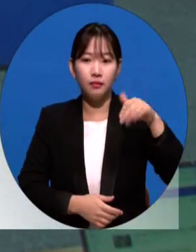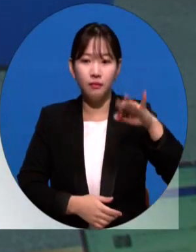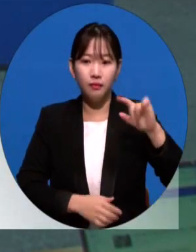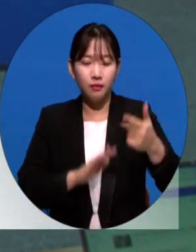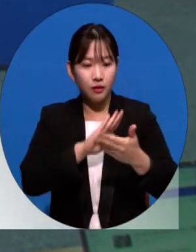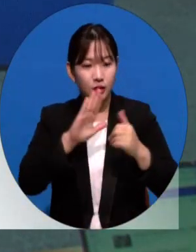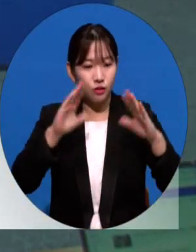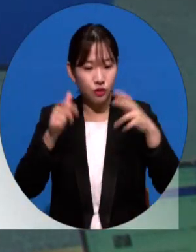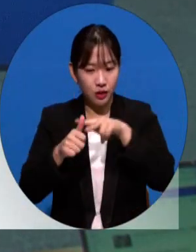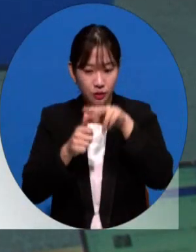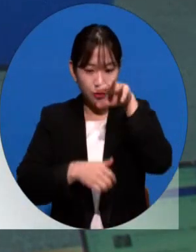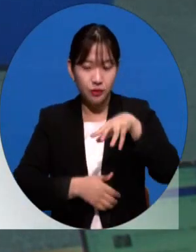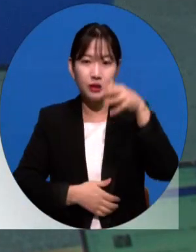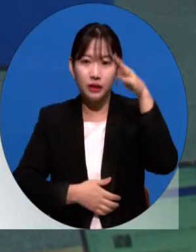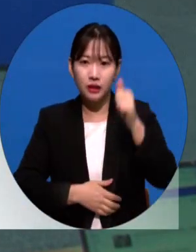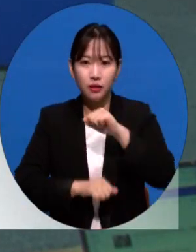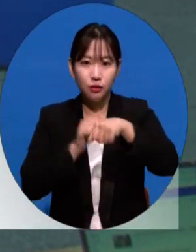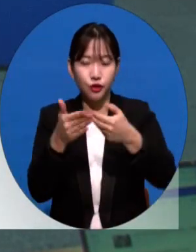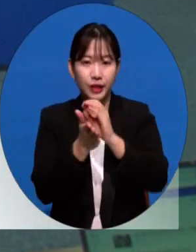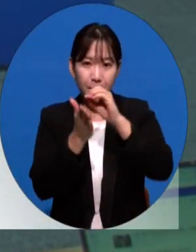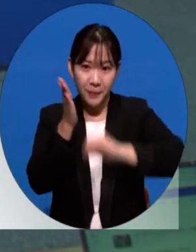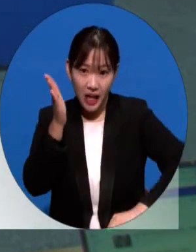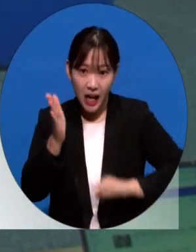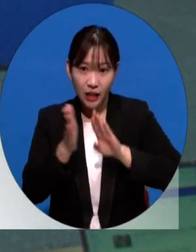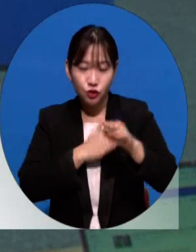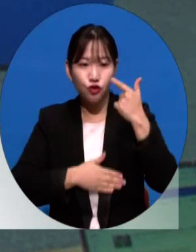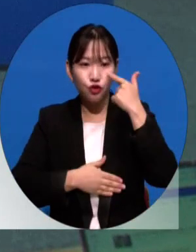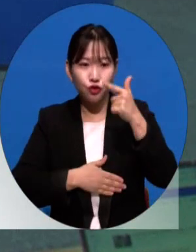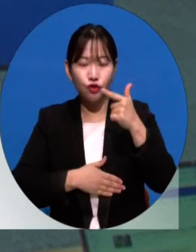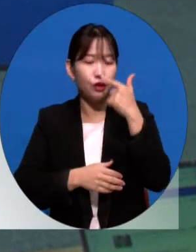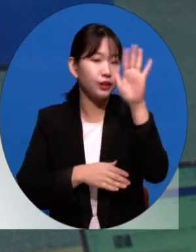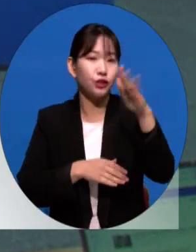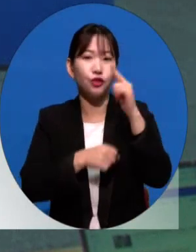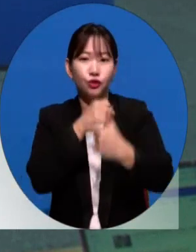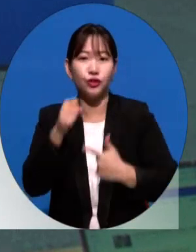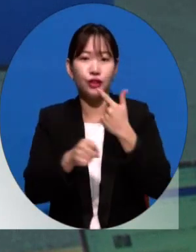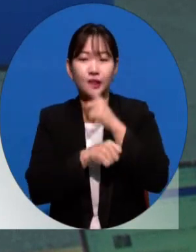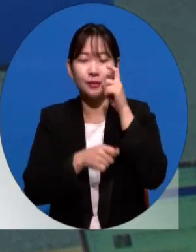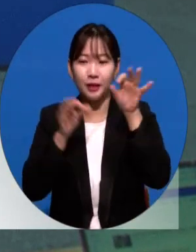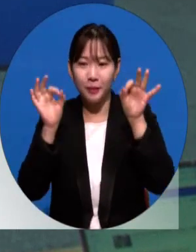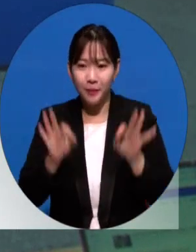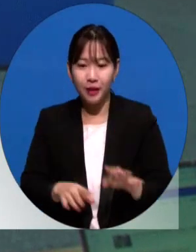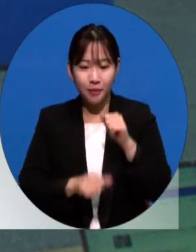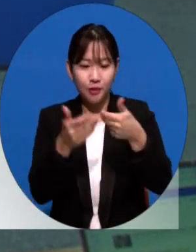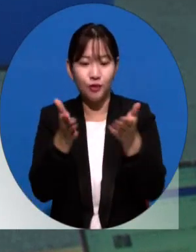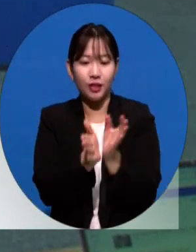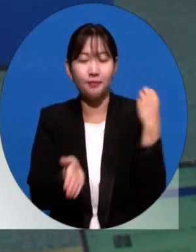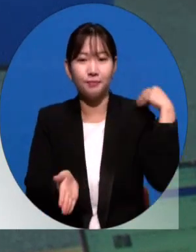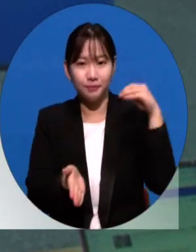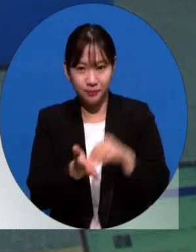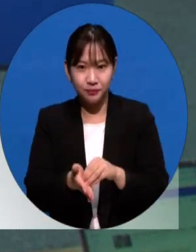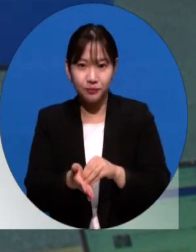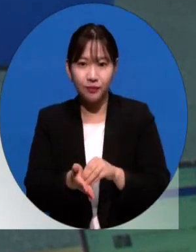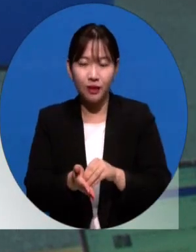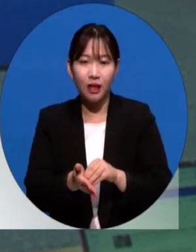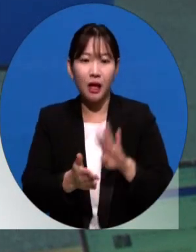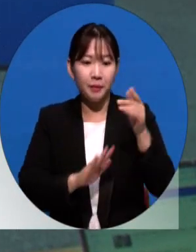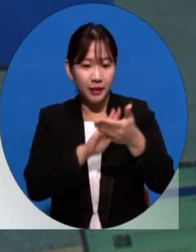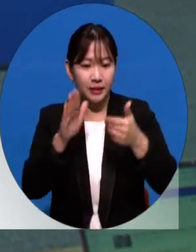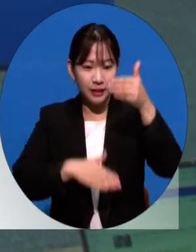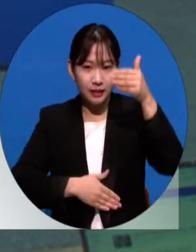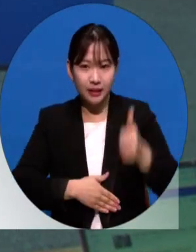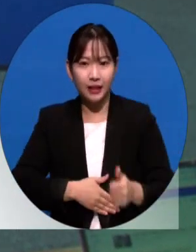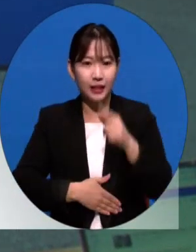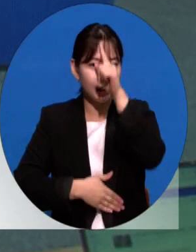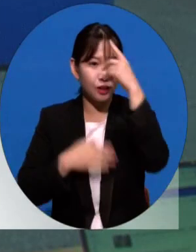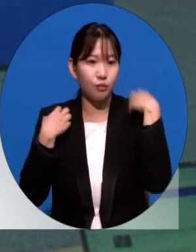박지원 전 국가정보원장의 민주당을 탈당한지 6년 11개월 만에 민주당의 복당했습니다 박 전 원장은